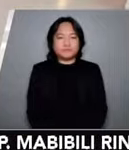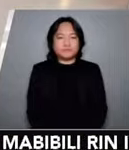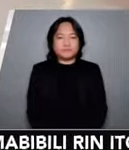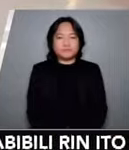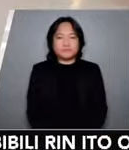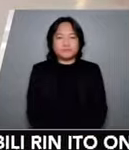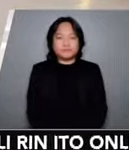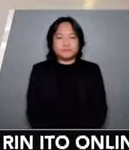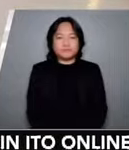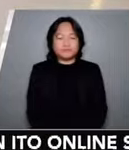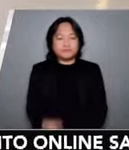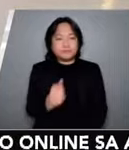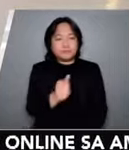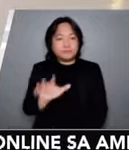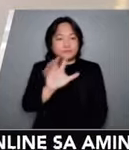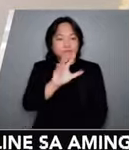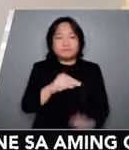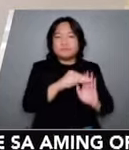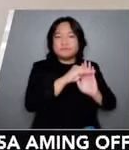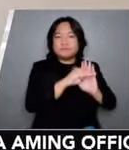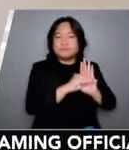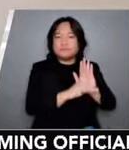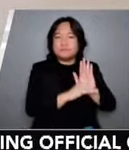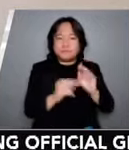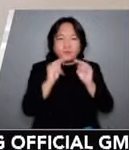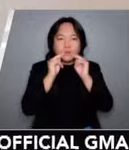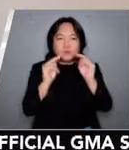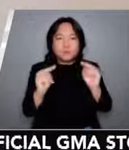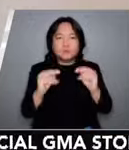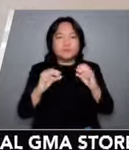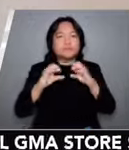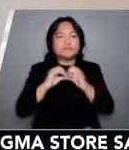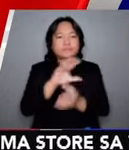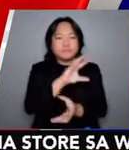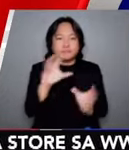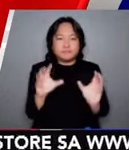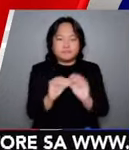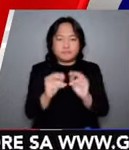Magandang umaga, narito na ang mga unang balitang hatid ng GMA Integrated News.